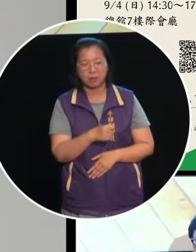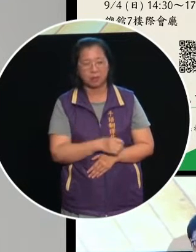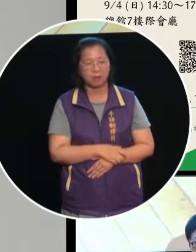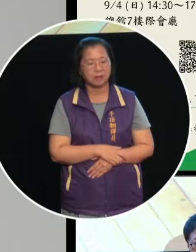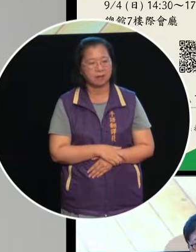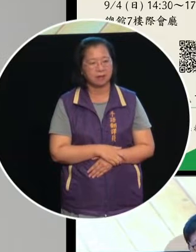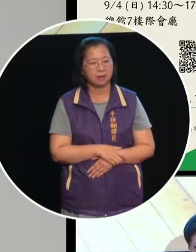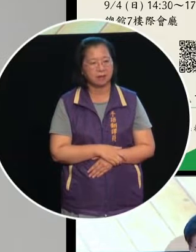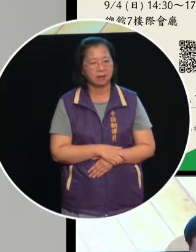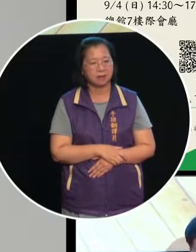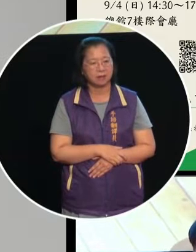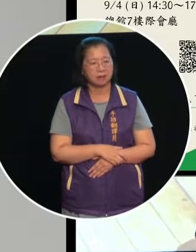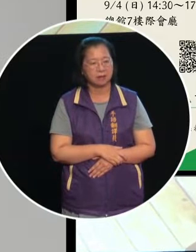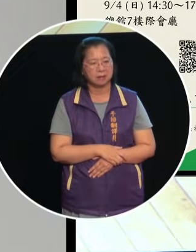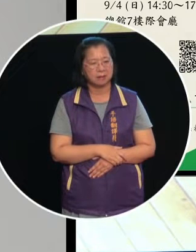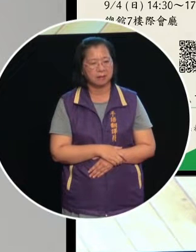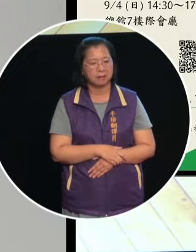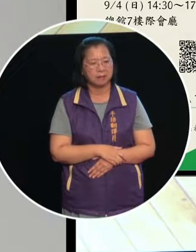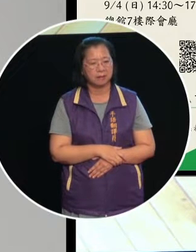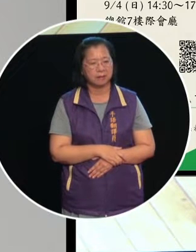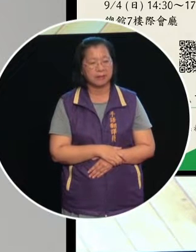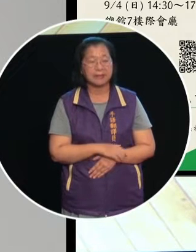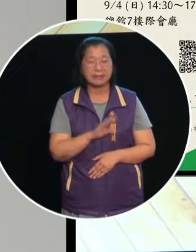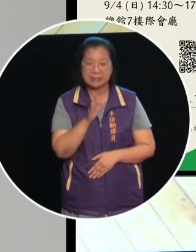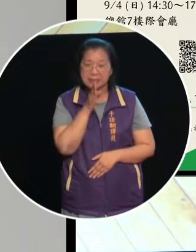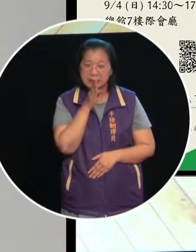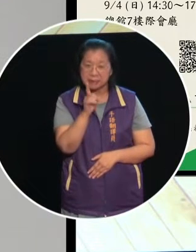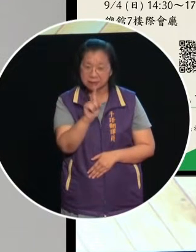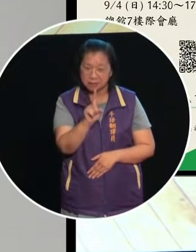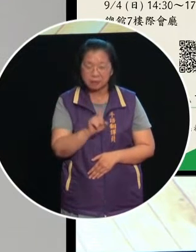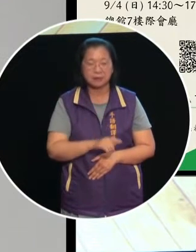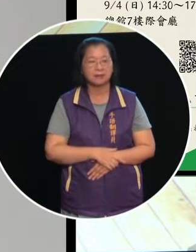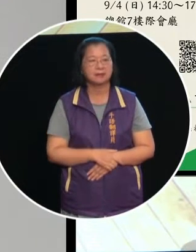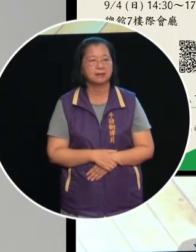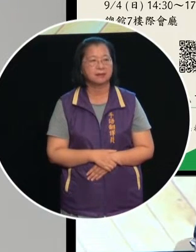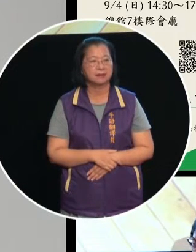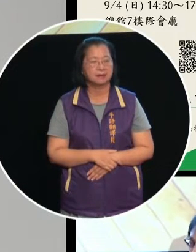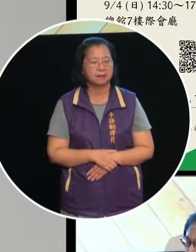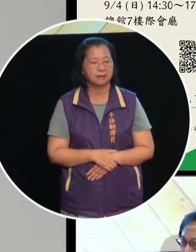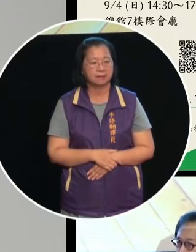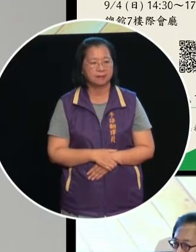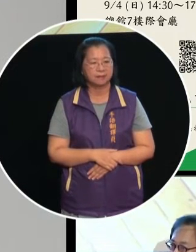一个情况。不过呢，